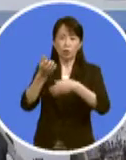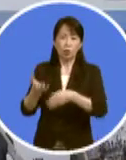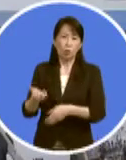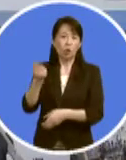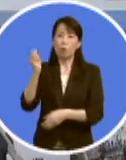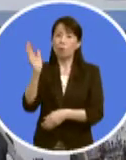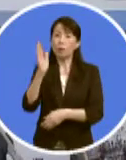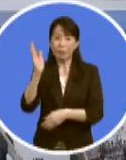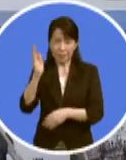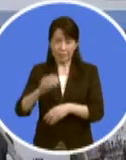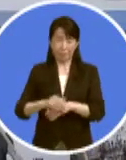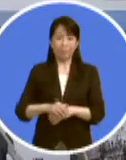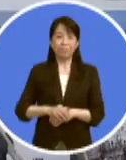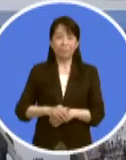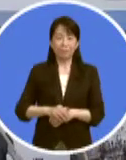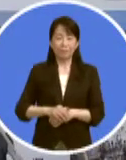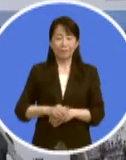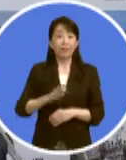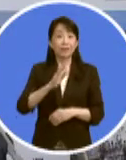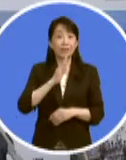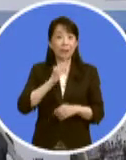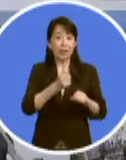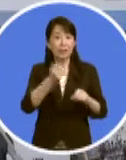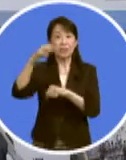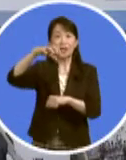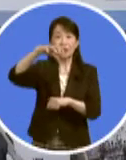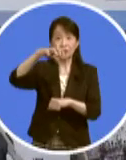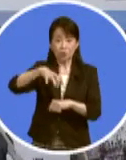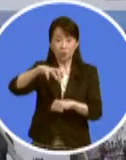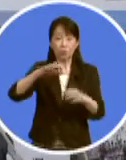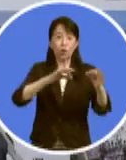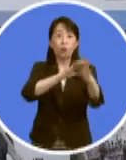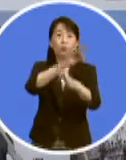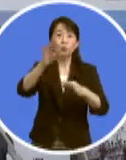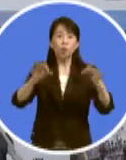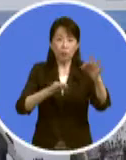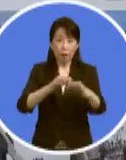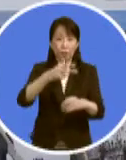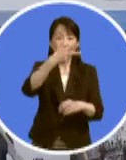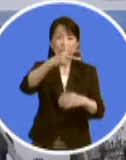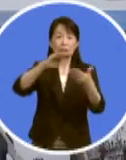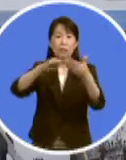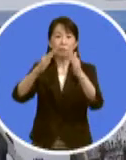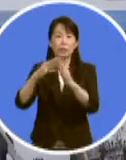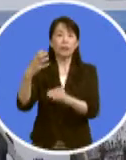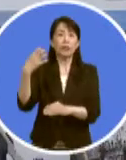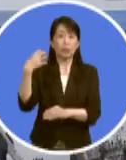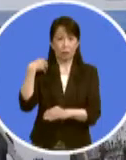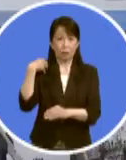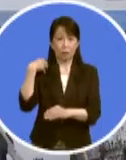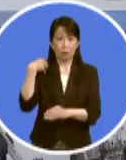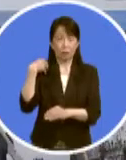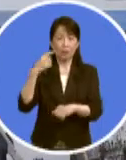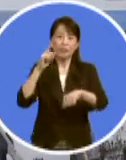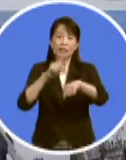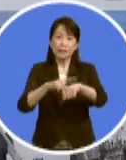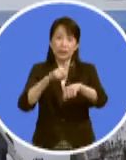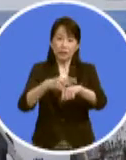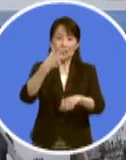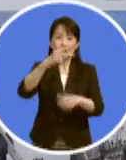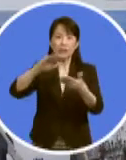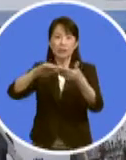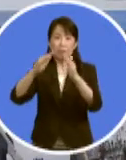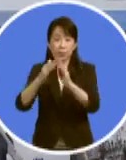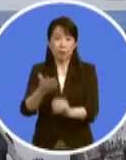消防を持っているわけでございませんしまたの実際に非難所なんかの運営は市や町が行いますのでノウハウは市や町にある